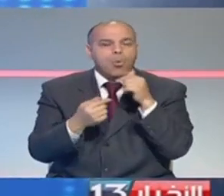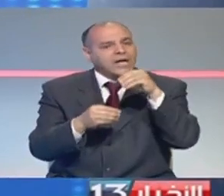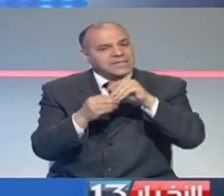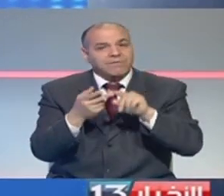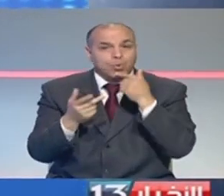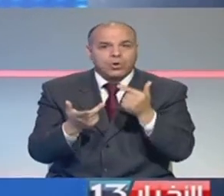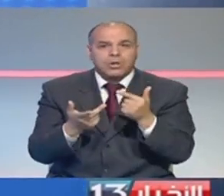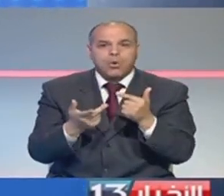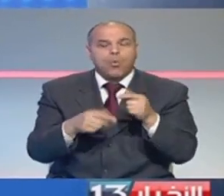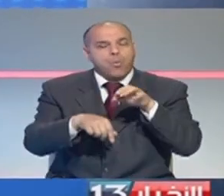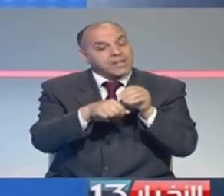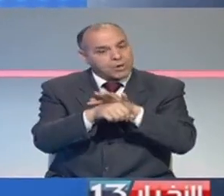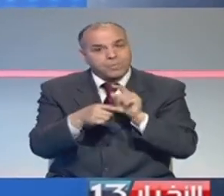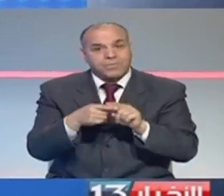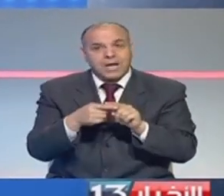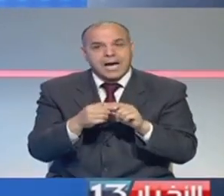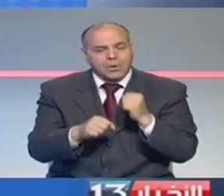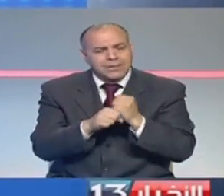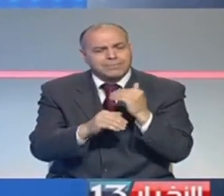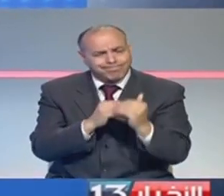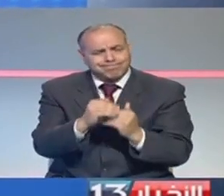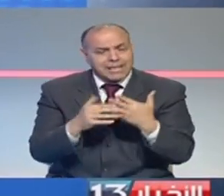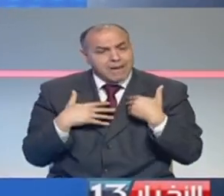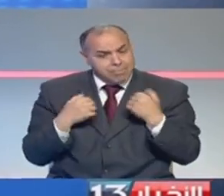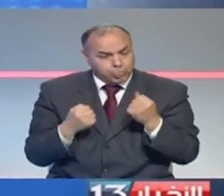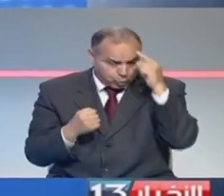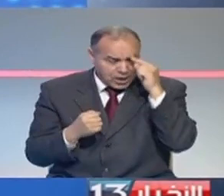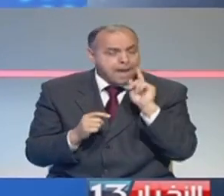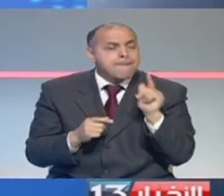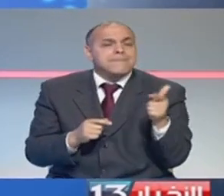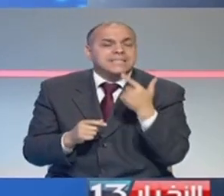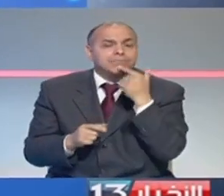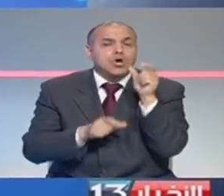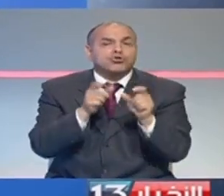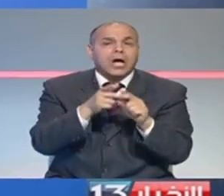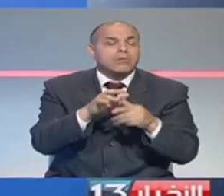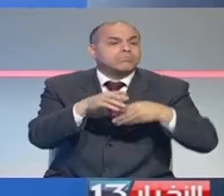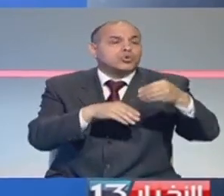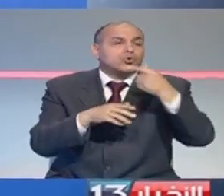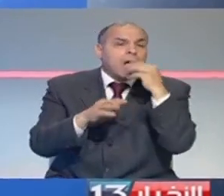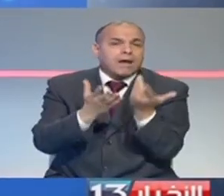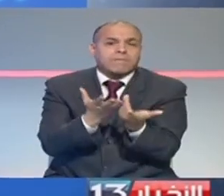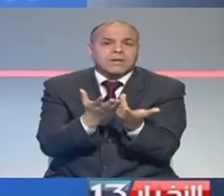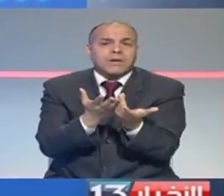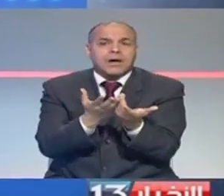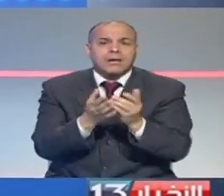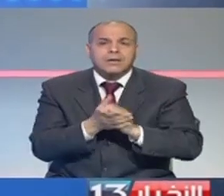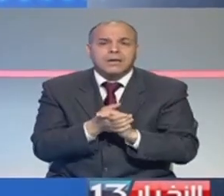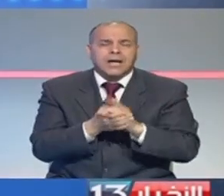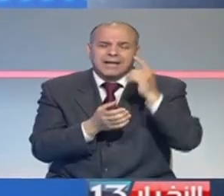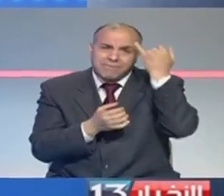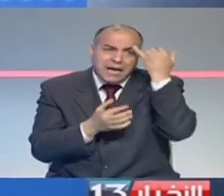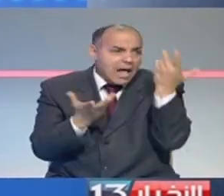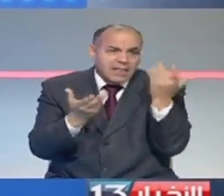والاقتصادي وقت الوباء. دونك احنا قاعدين نجري وحسب طاقاتنا، ما يلزمش الناس تخرج من هالصورة